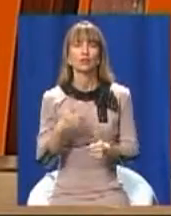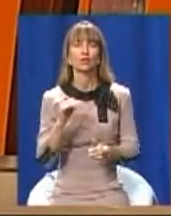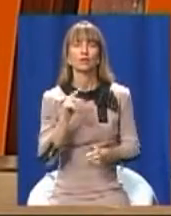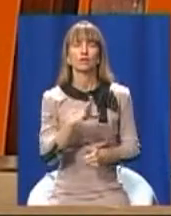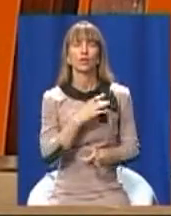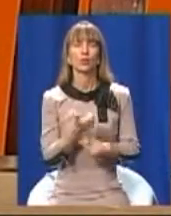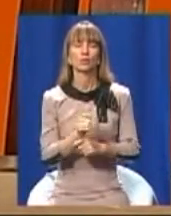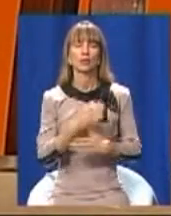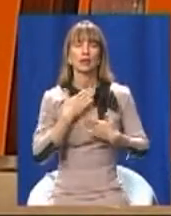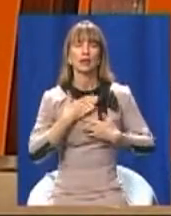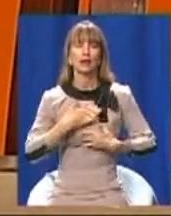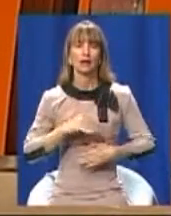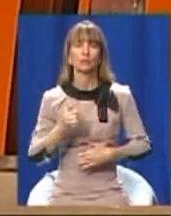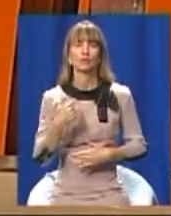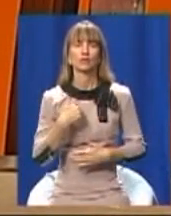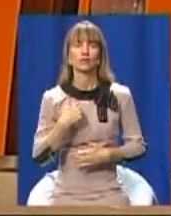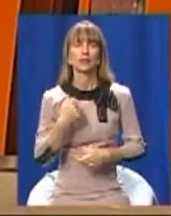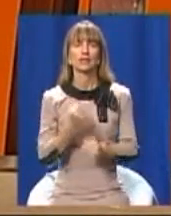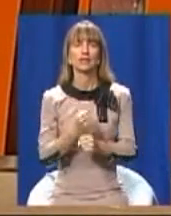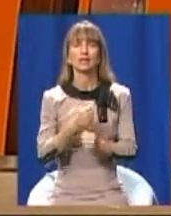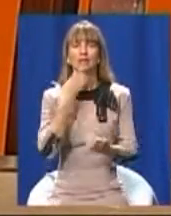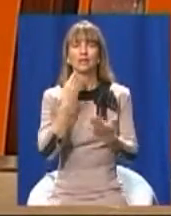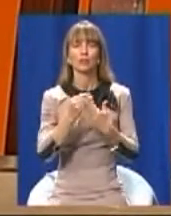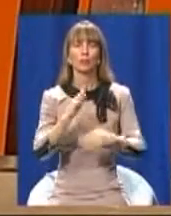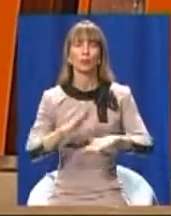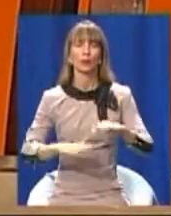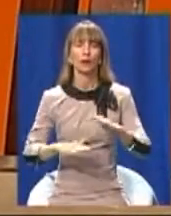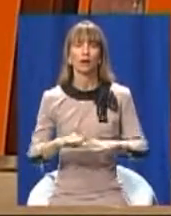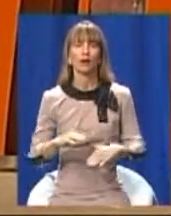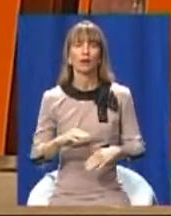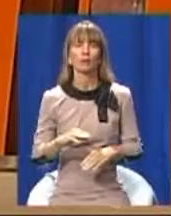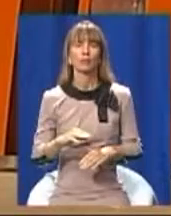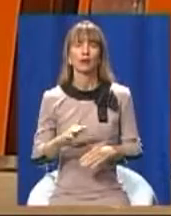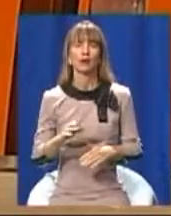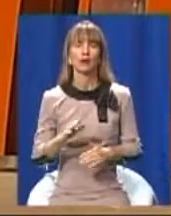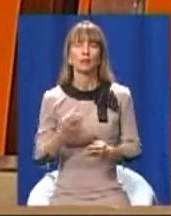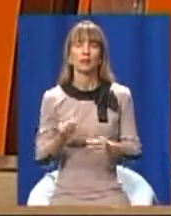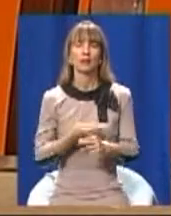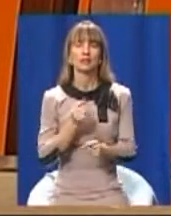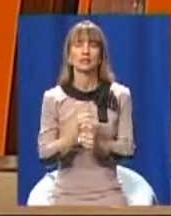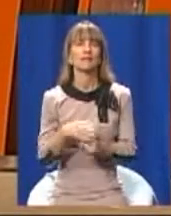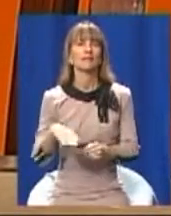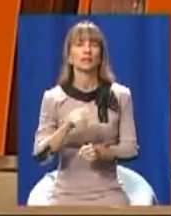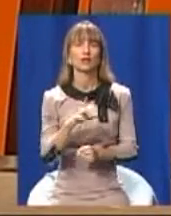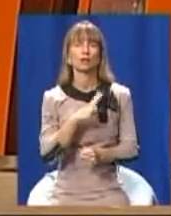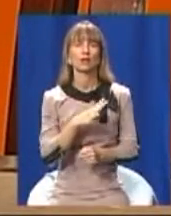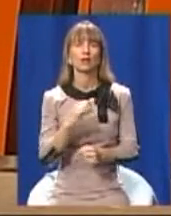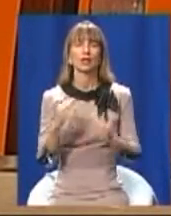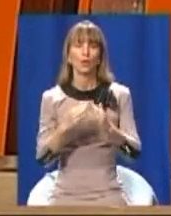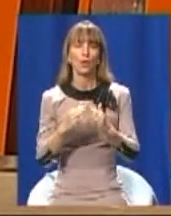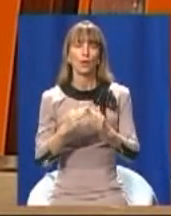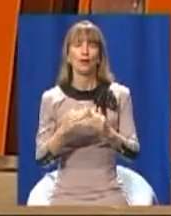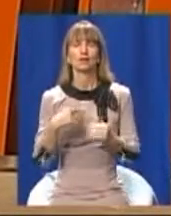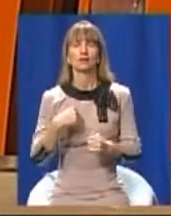було дуже приємно, адже я зробила це своїми руками, ні за які гроші. Все, що було з подручних матеріалів,